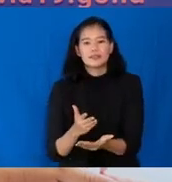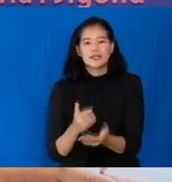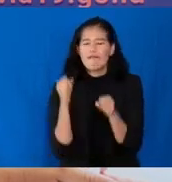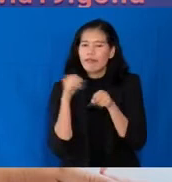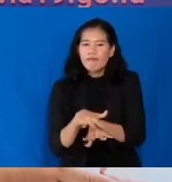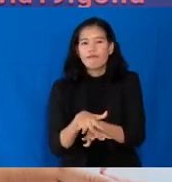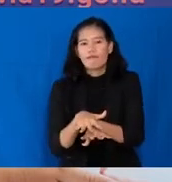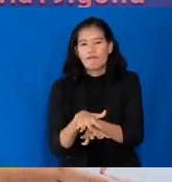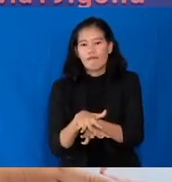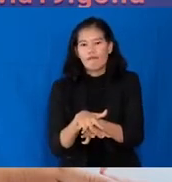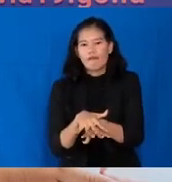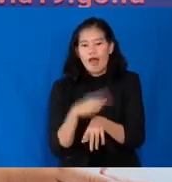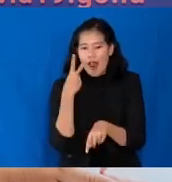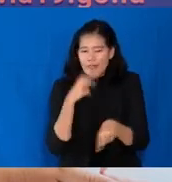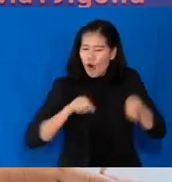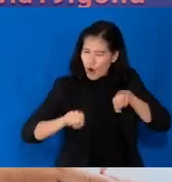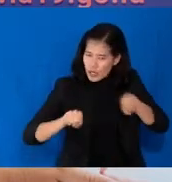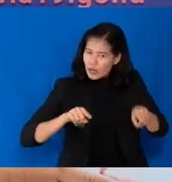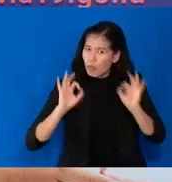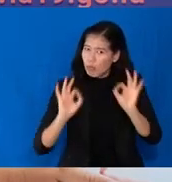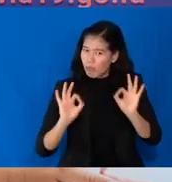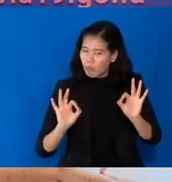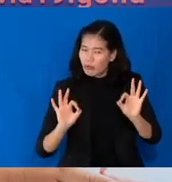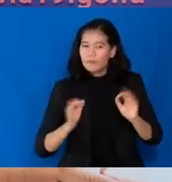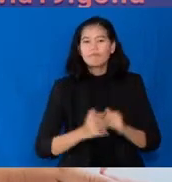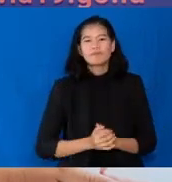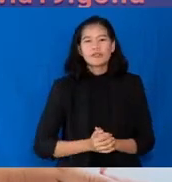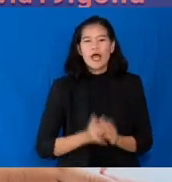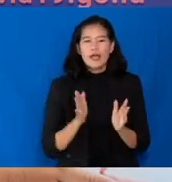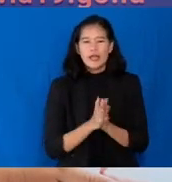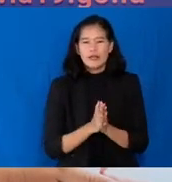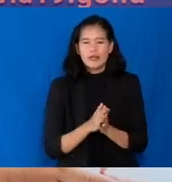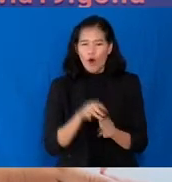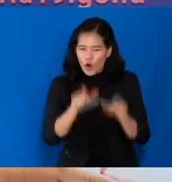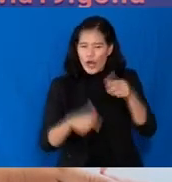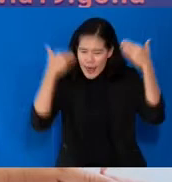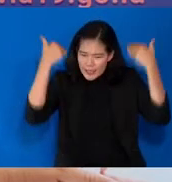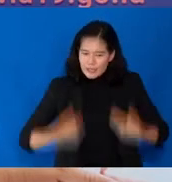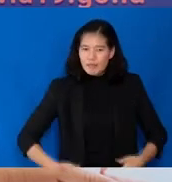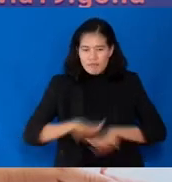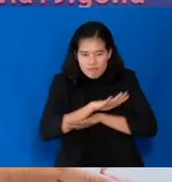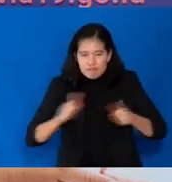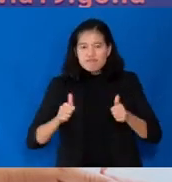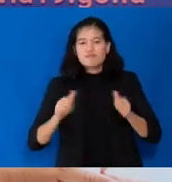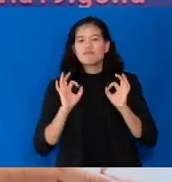lebih terkoordinasi dan lebih disiplin sehingga